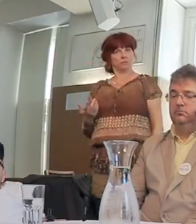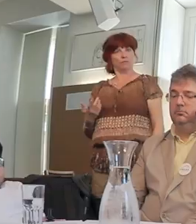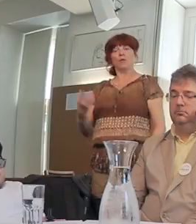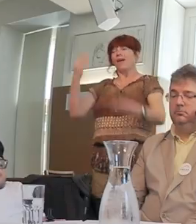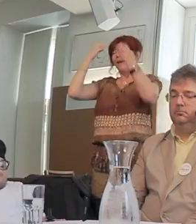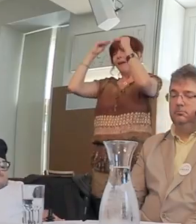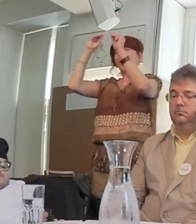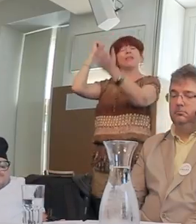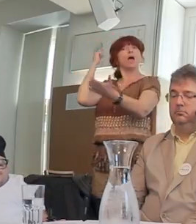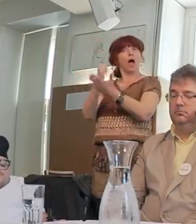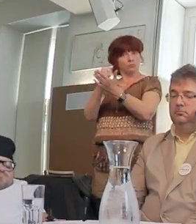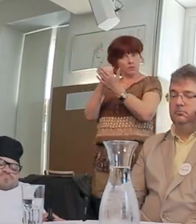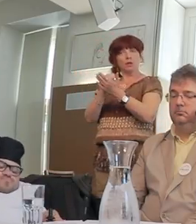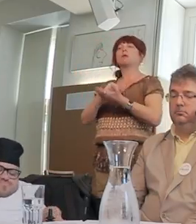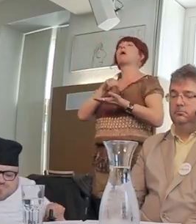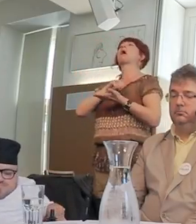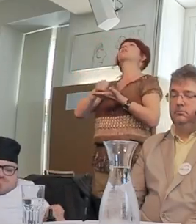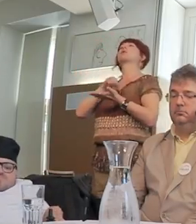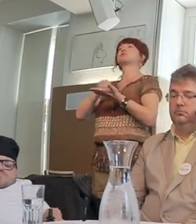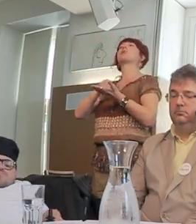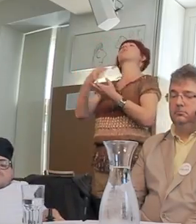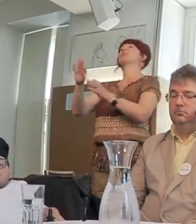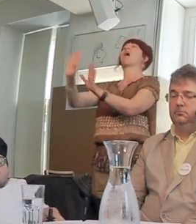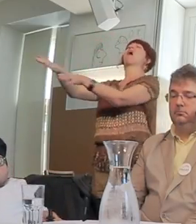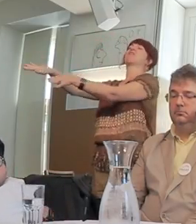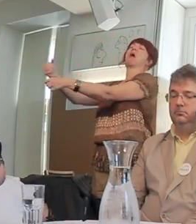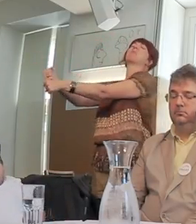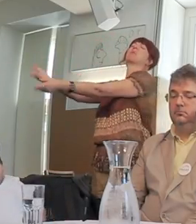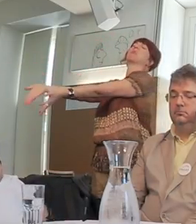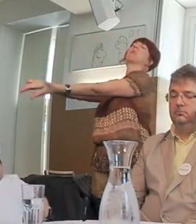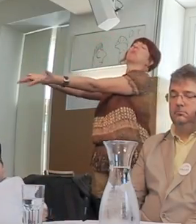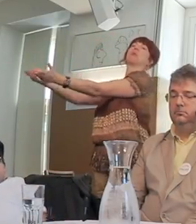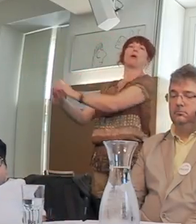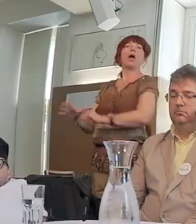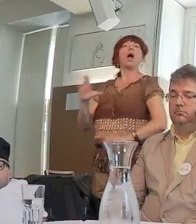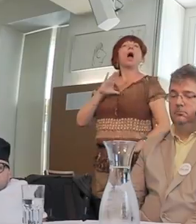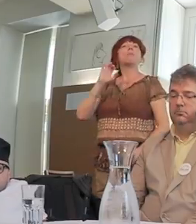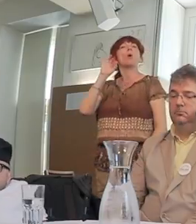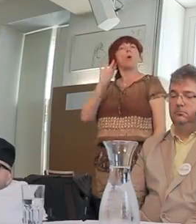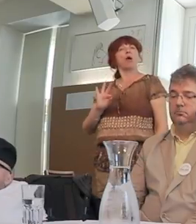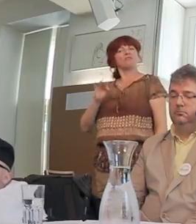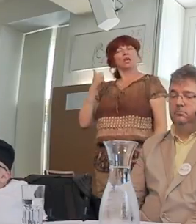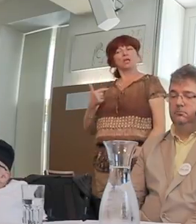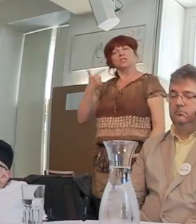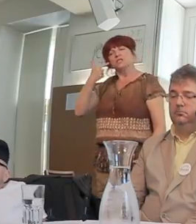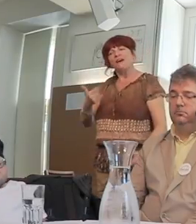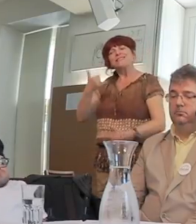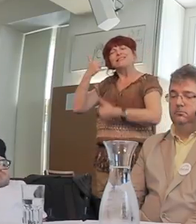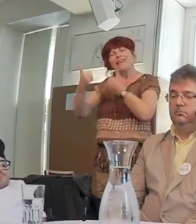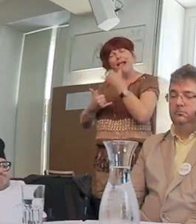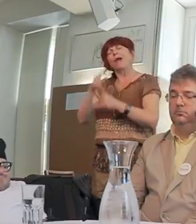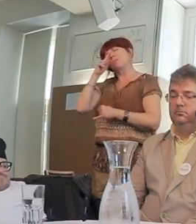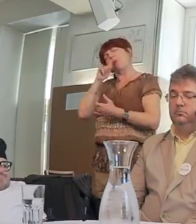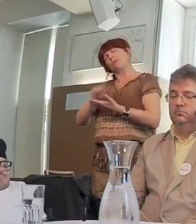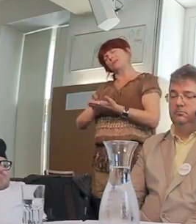ehrenamtliche Redaktion, die ich gewähren lasse. Fände es aber gut, wenn der ORF nach dieser 20-jährigen Erprobungsphase